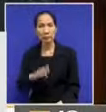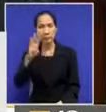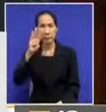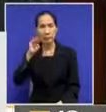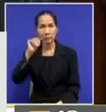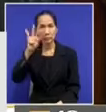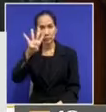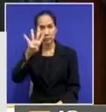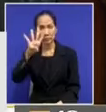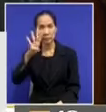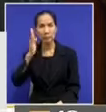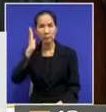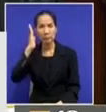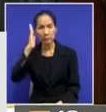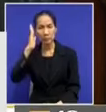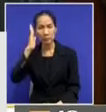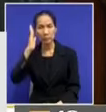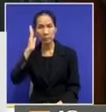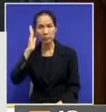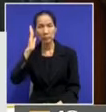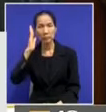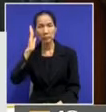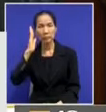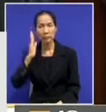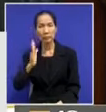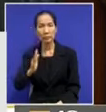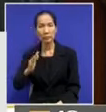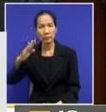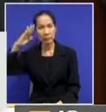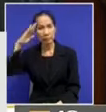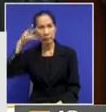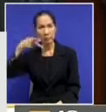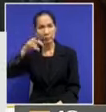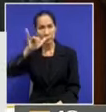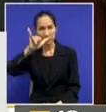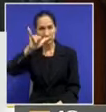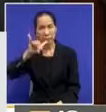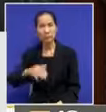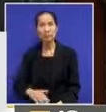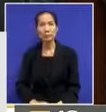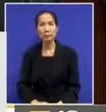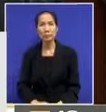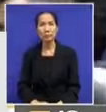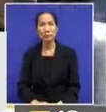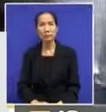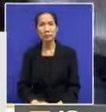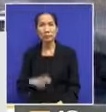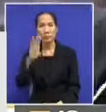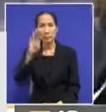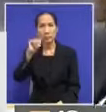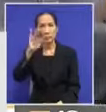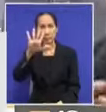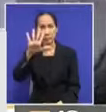44นายเกียวแก้วสุทอง พลเอกประยุทธ์จันทร์โอชาครับ